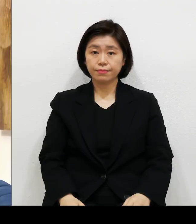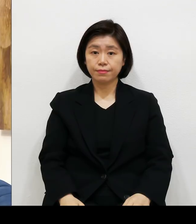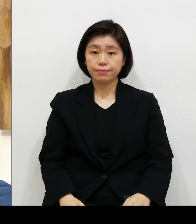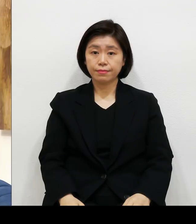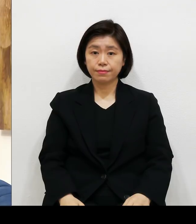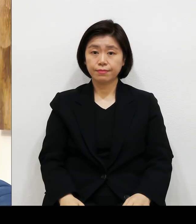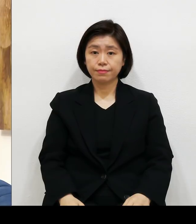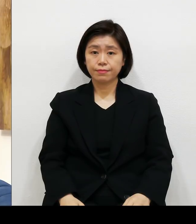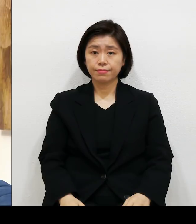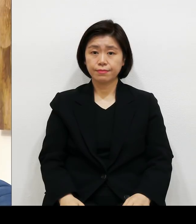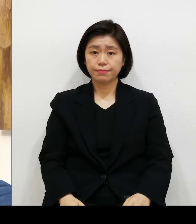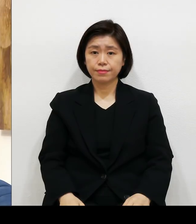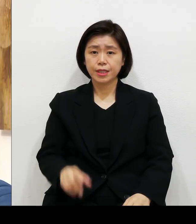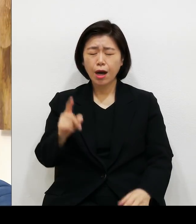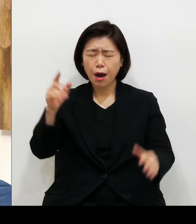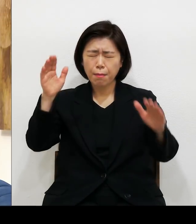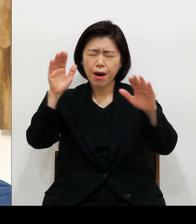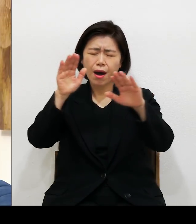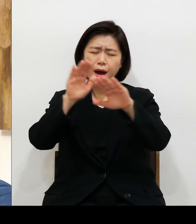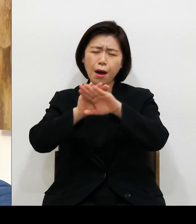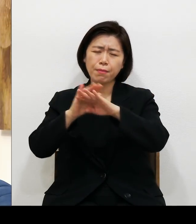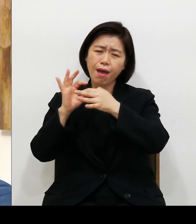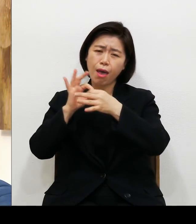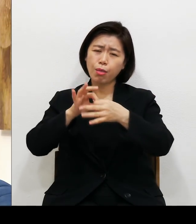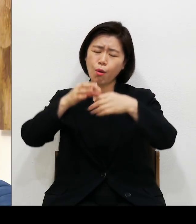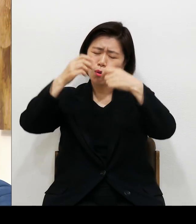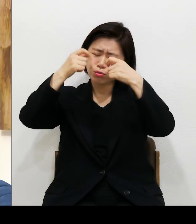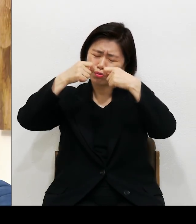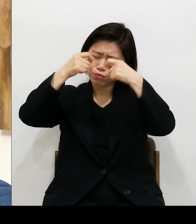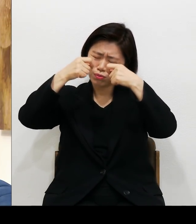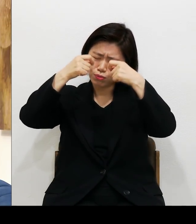이렇게 똑같은 말만 계속 되풀이하면서 또 울었어요.